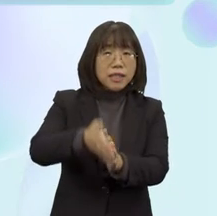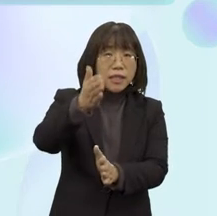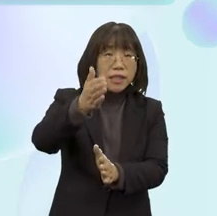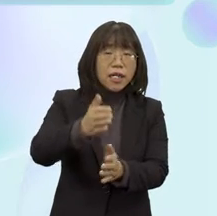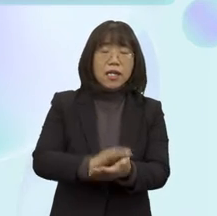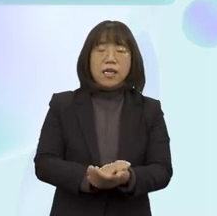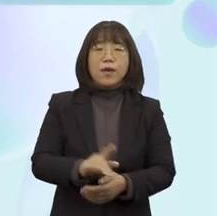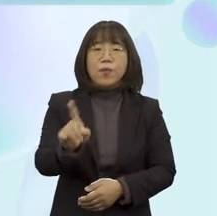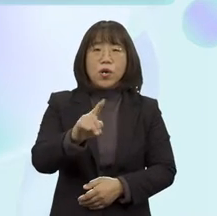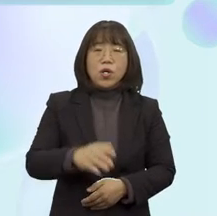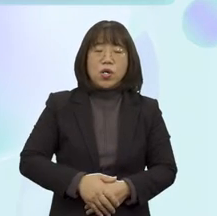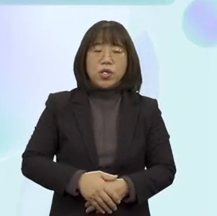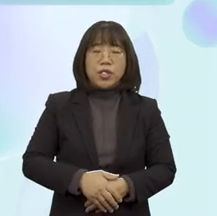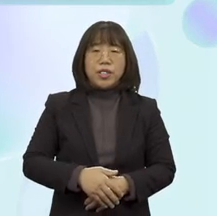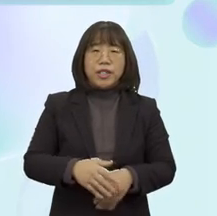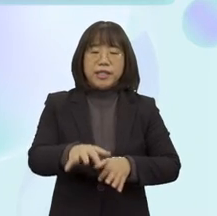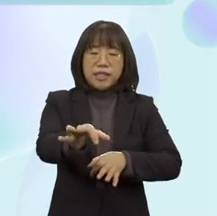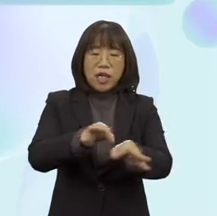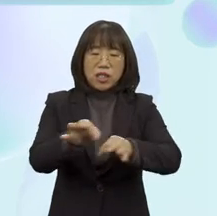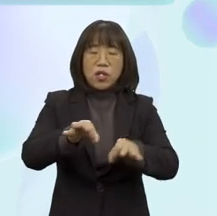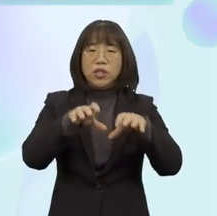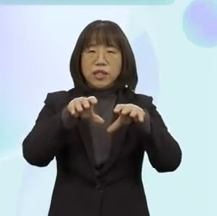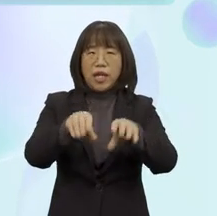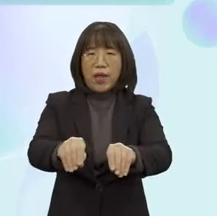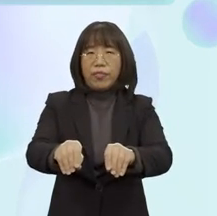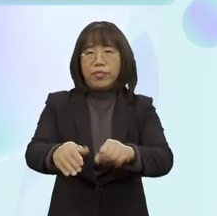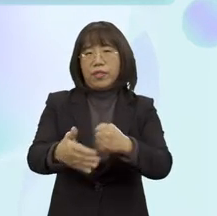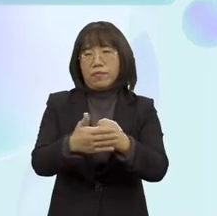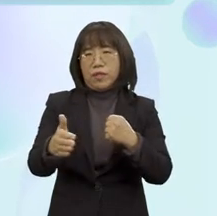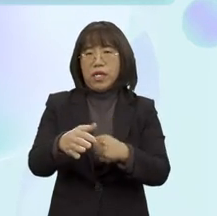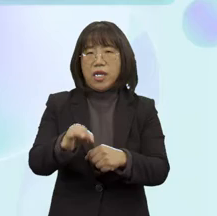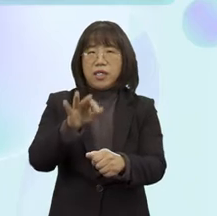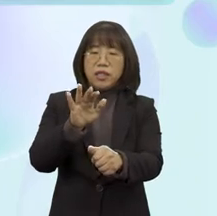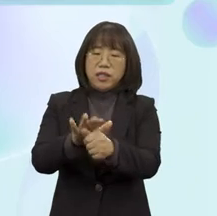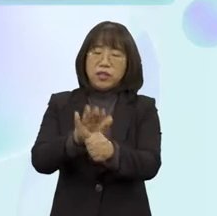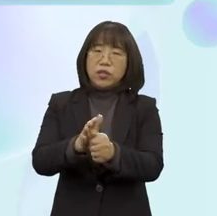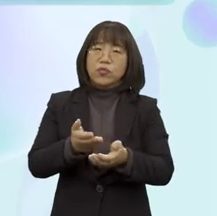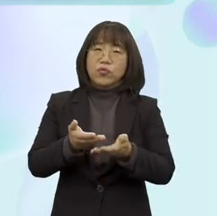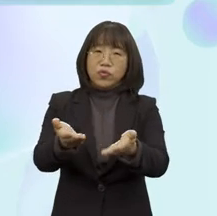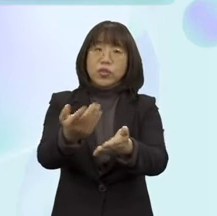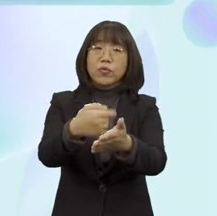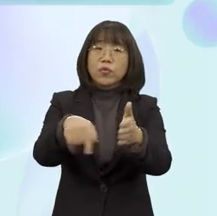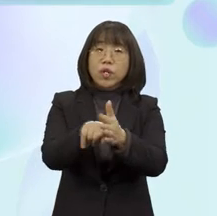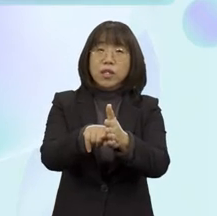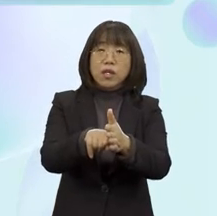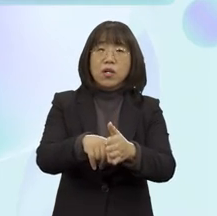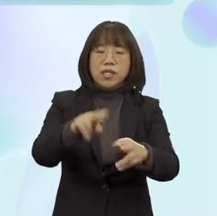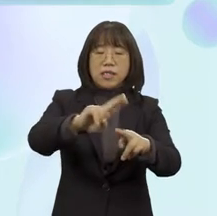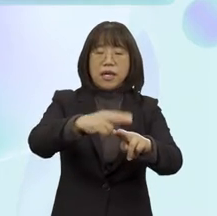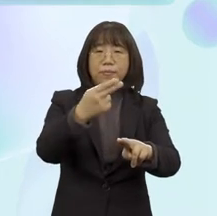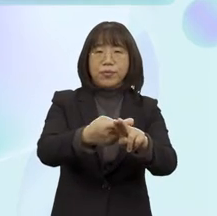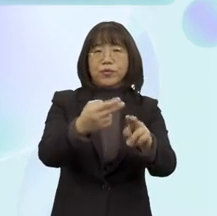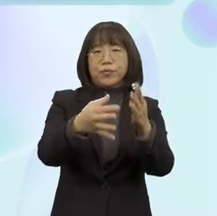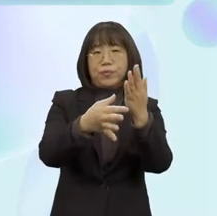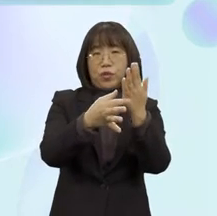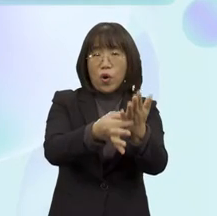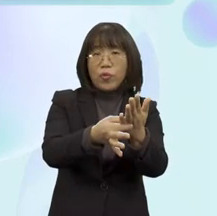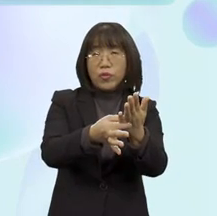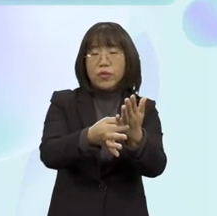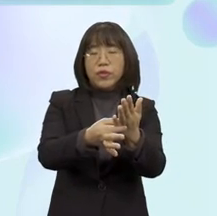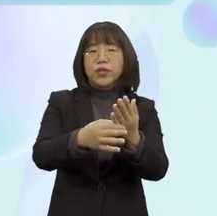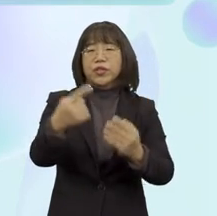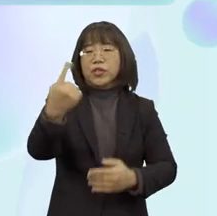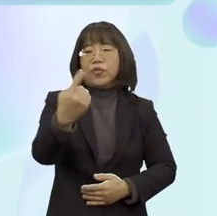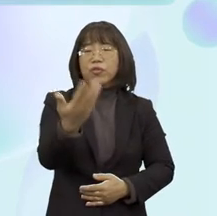서울시가 영업제한 소상공인 긴급지원 을 위해 지난 12월 28일부터 성 결 재 상품권 1000억원을